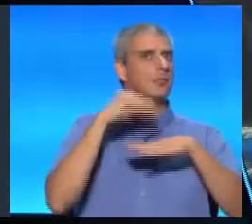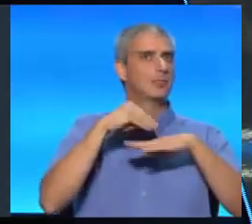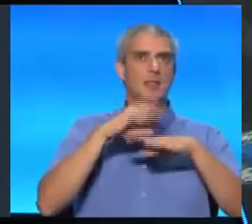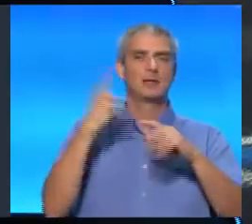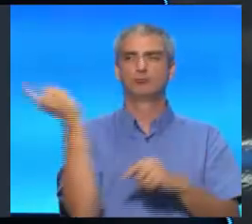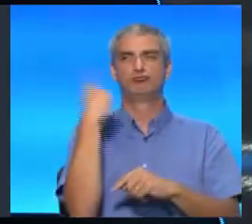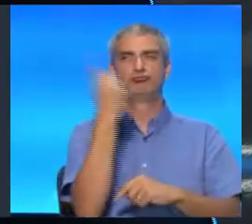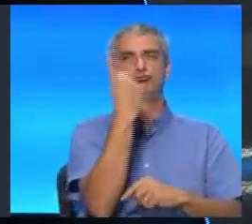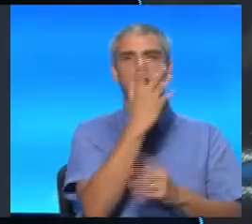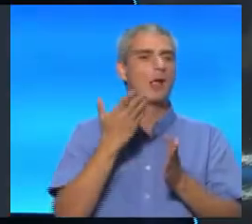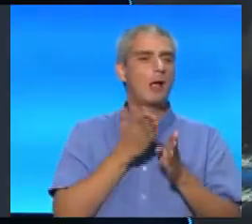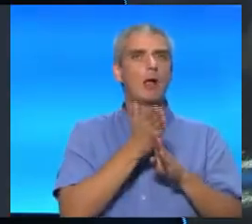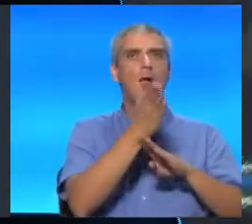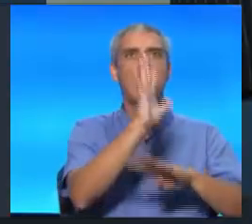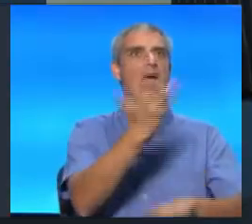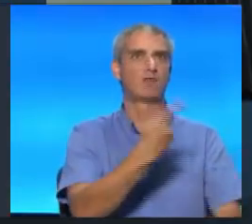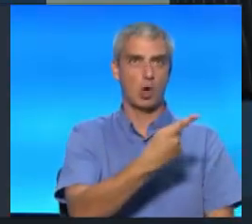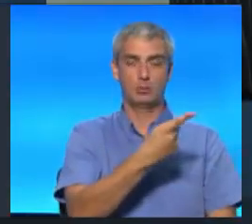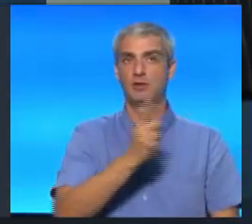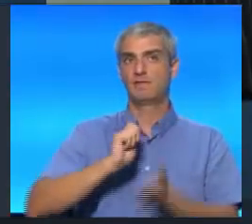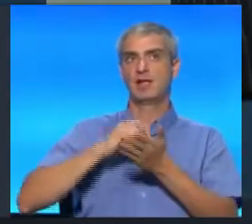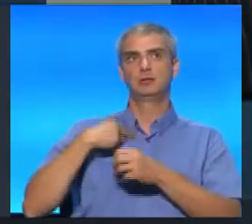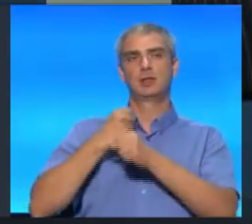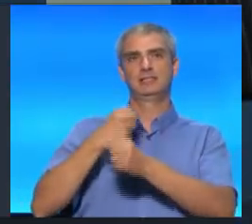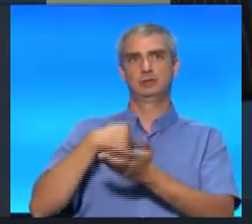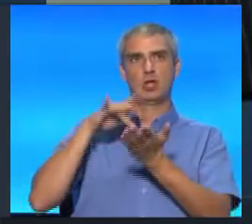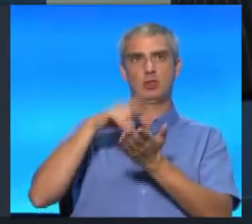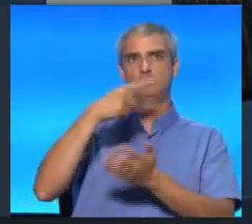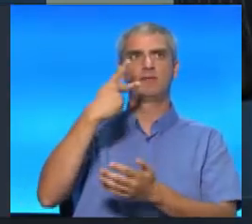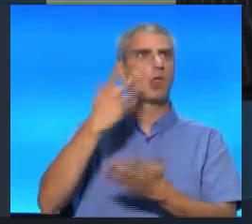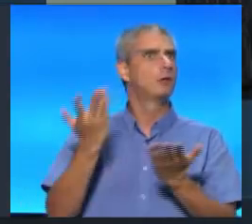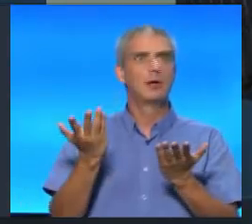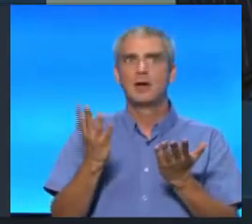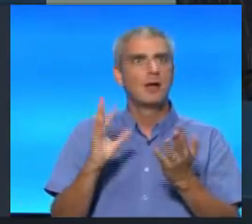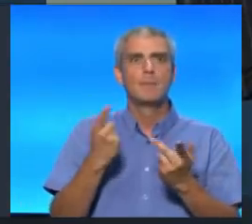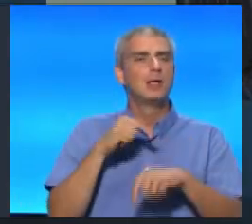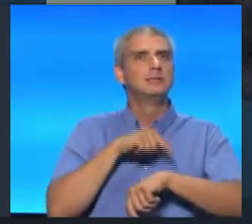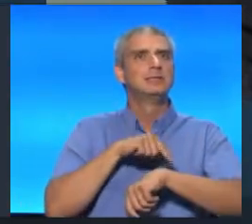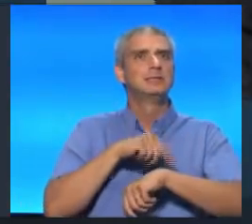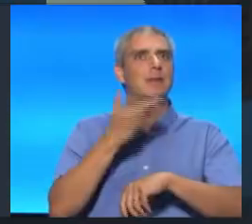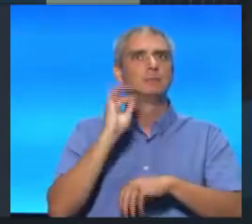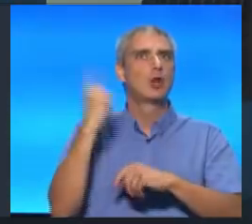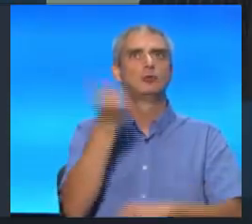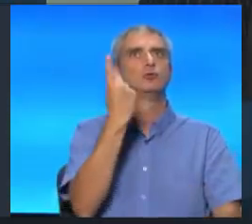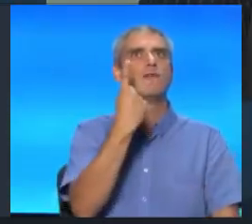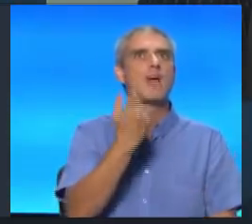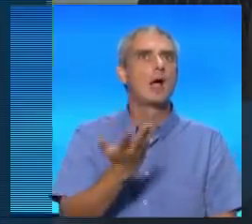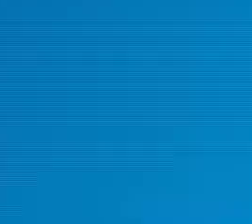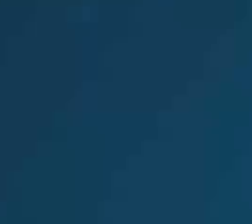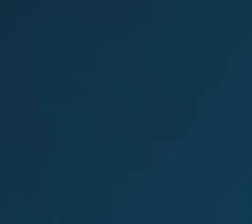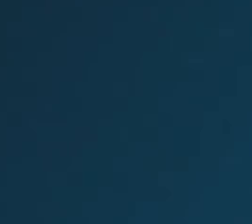הסופה וההתקדמות שלה. ונתן גוטמן שליחנו לפלורידה, איך אנחנו נמצאים מצד לוחות הזמנים של הסופה הזאת?